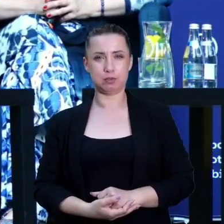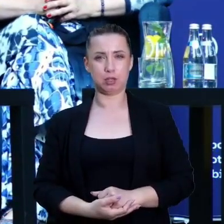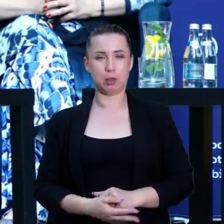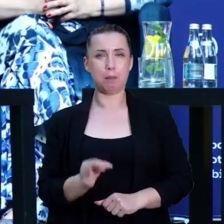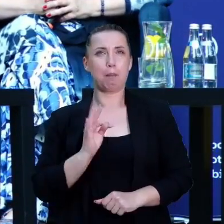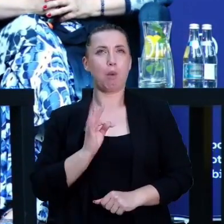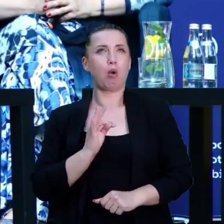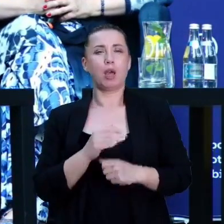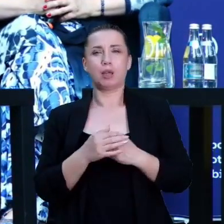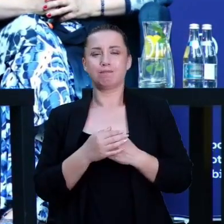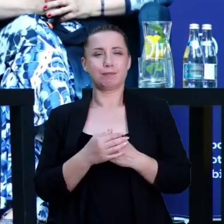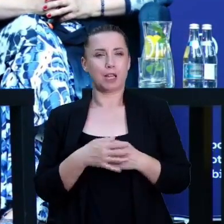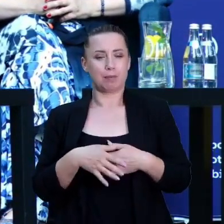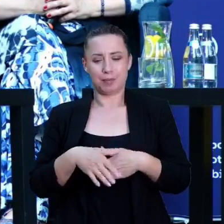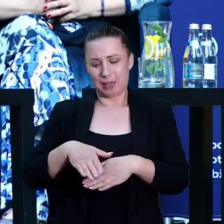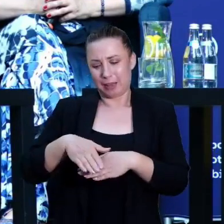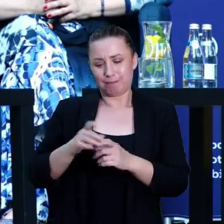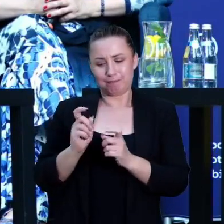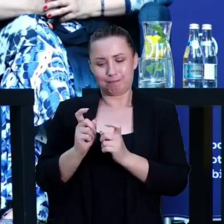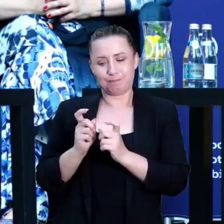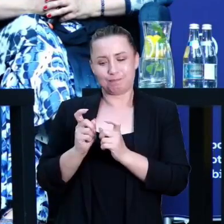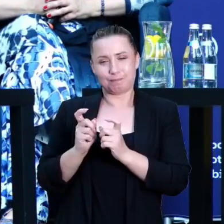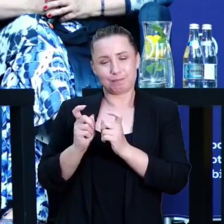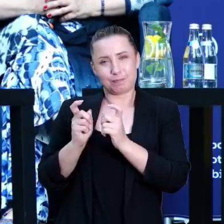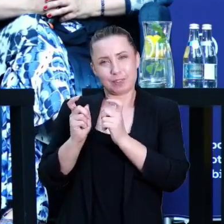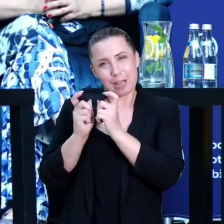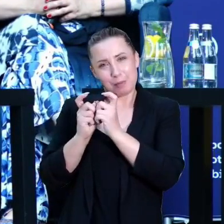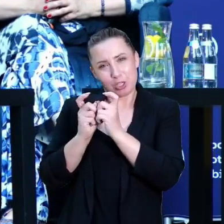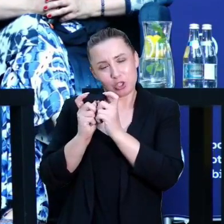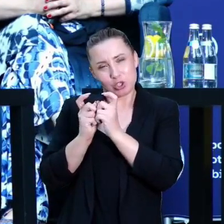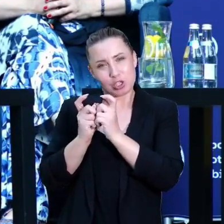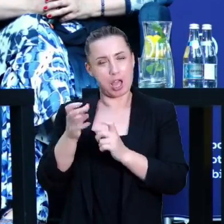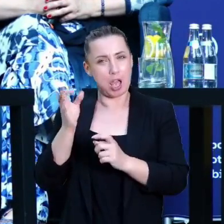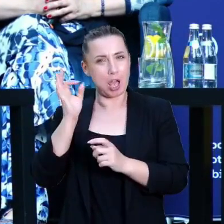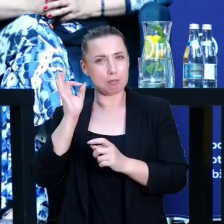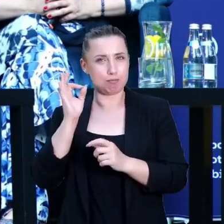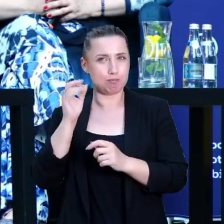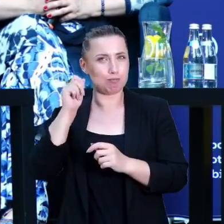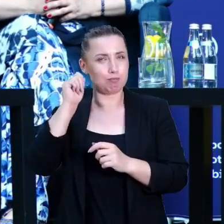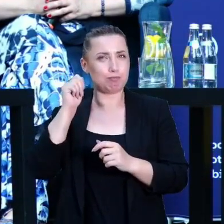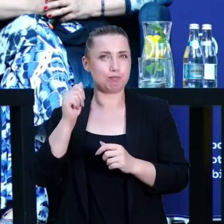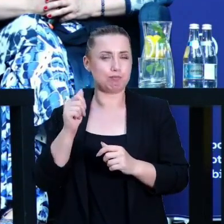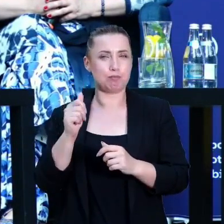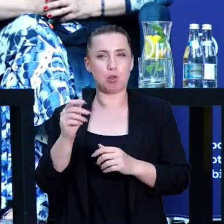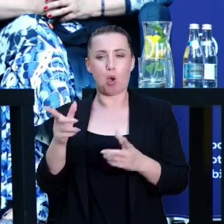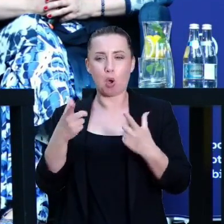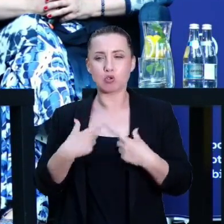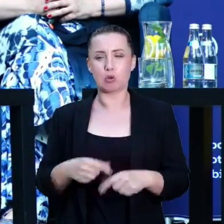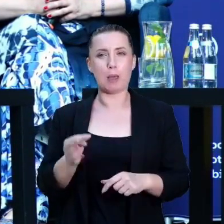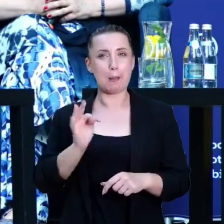moja najbliższa, że tak powiem, z mojego otoczenia osoba, czyli moja siostra reżyserka,